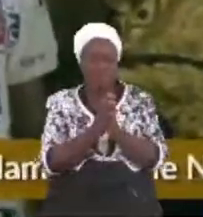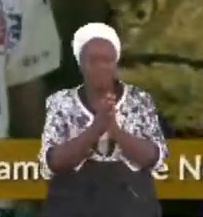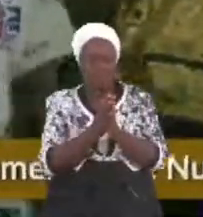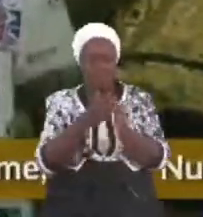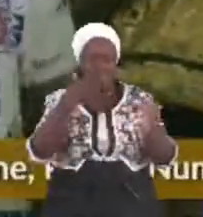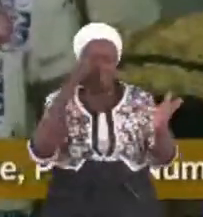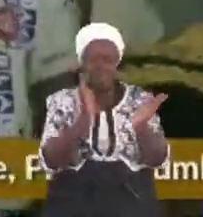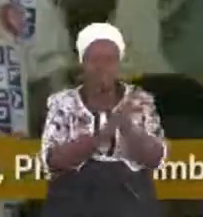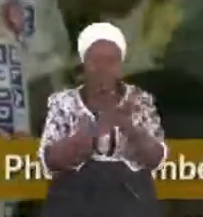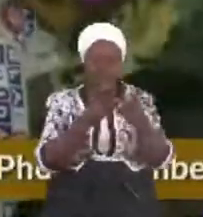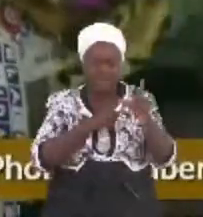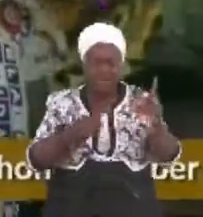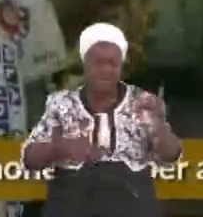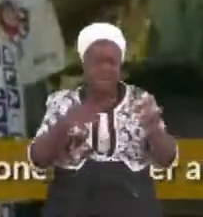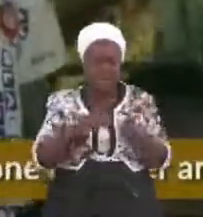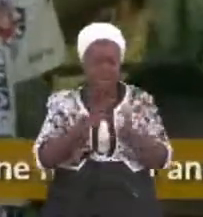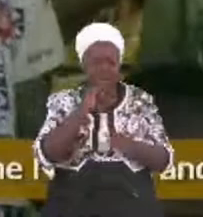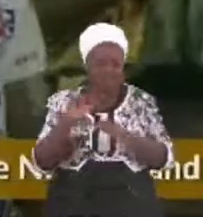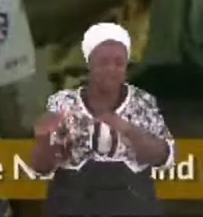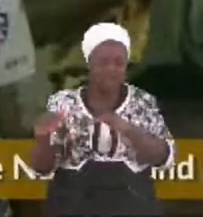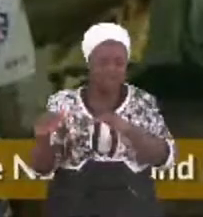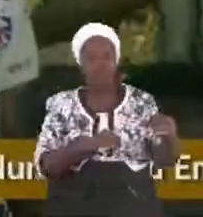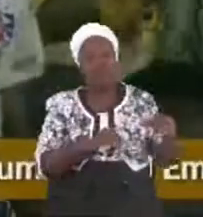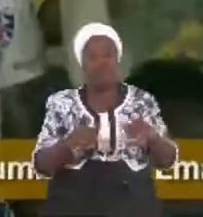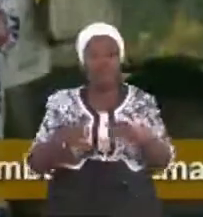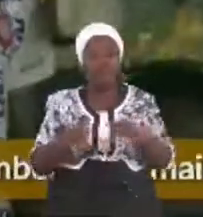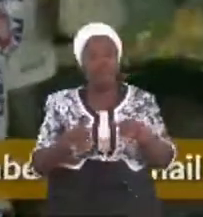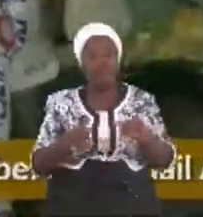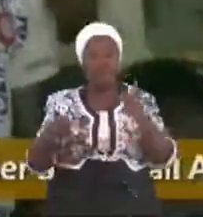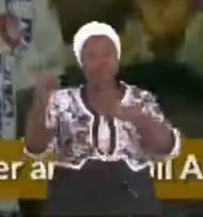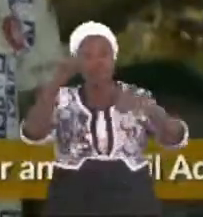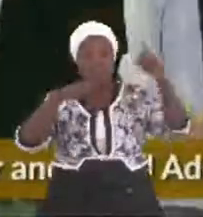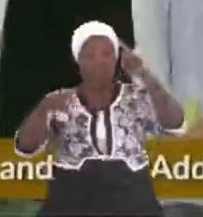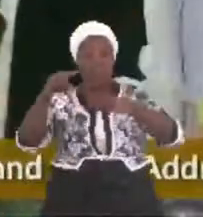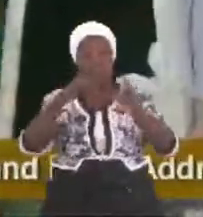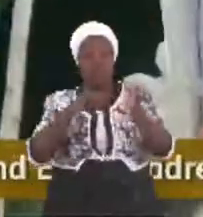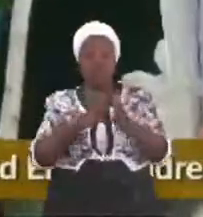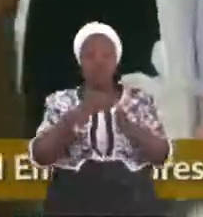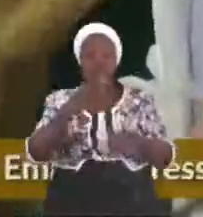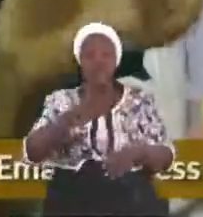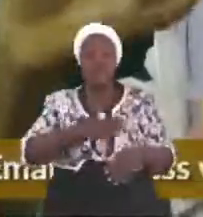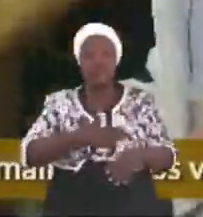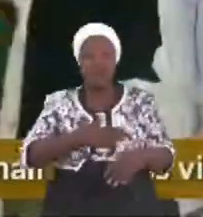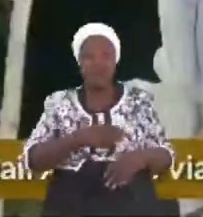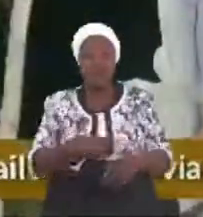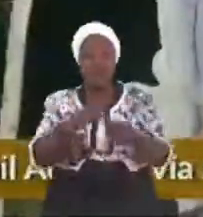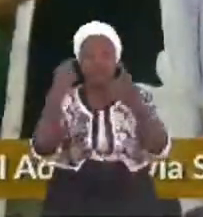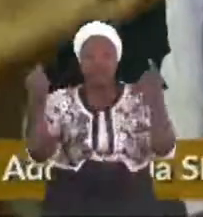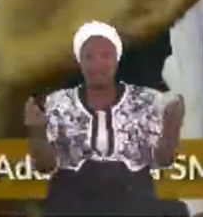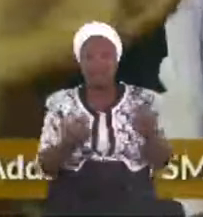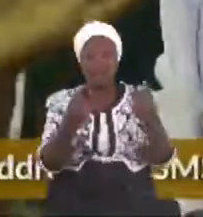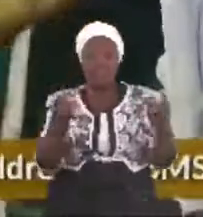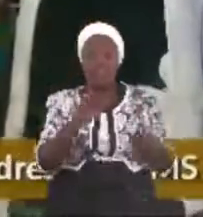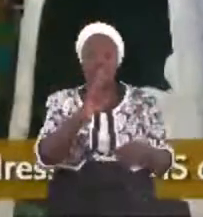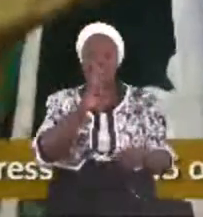Gloire à Dieu, c'est fait. Dis, mes péchés sont pardonnés. Répète-le à